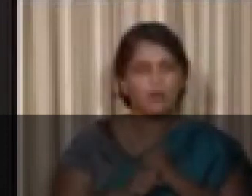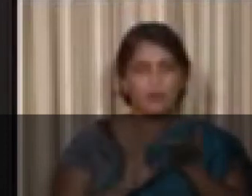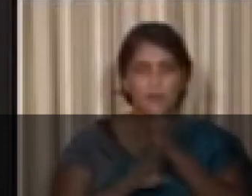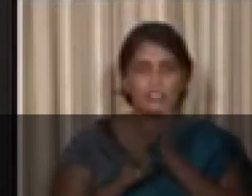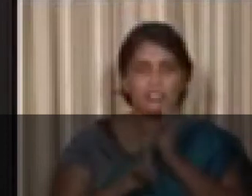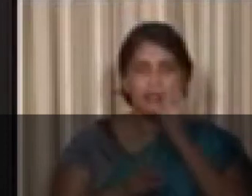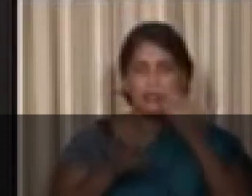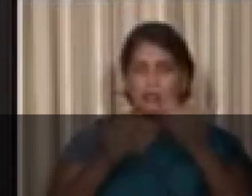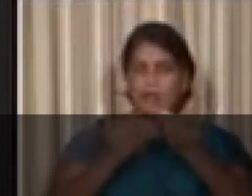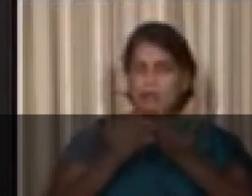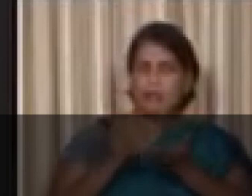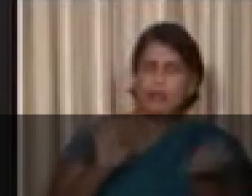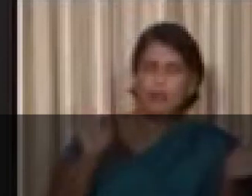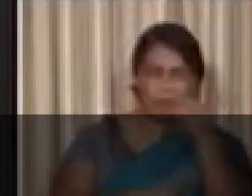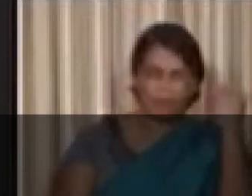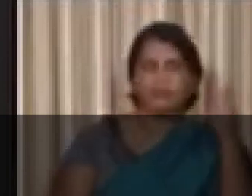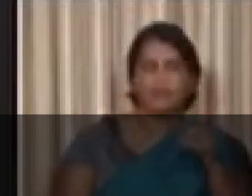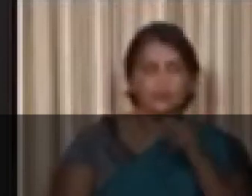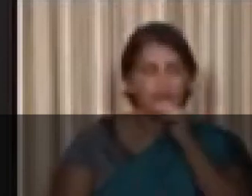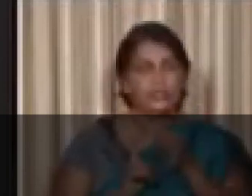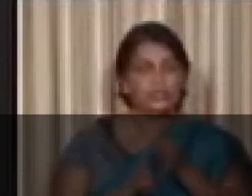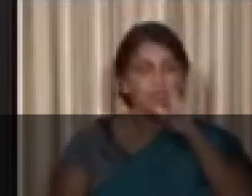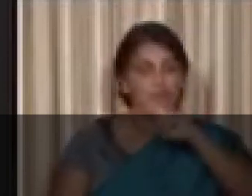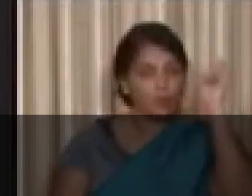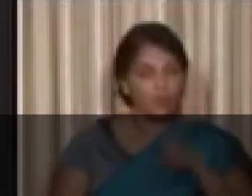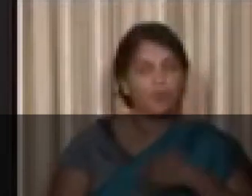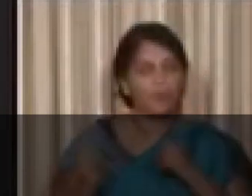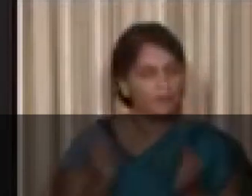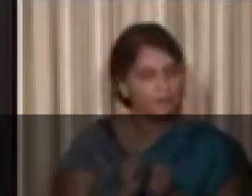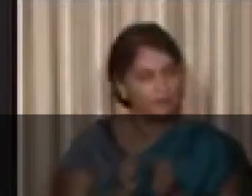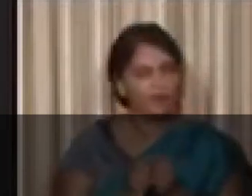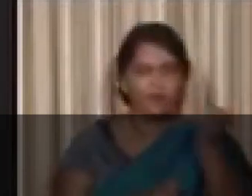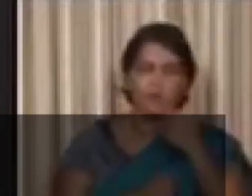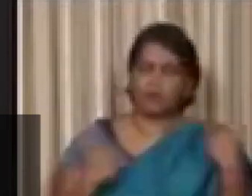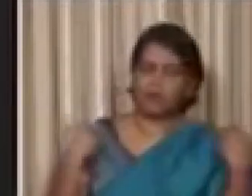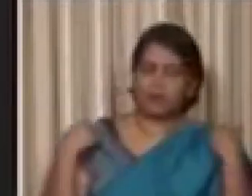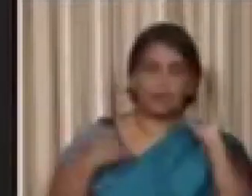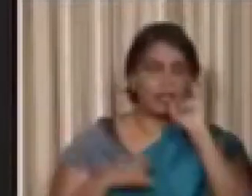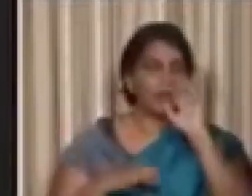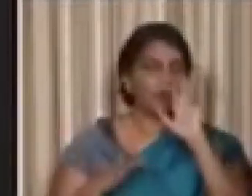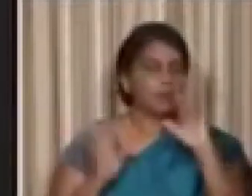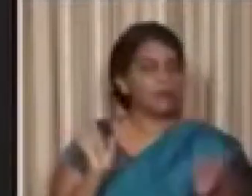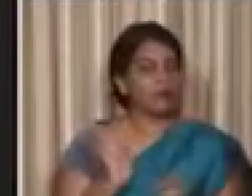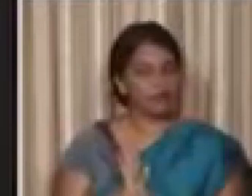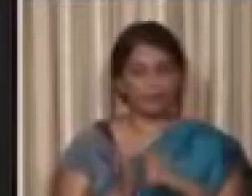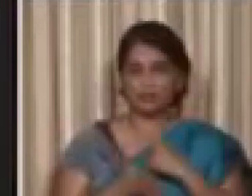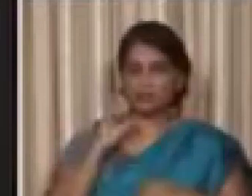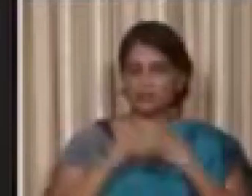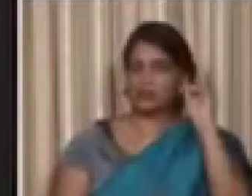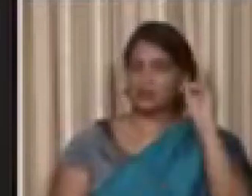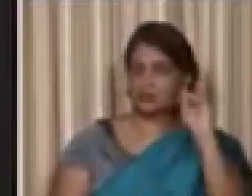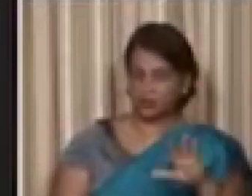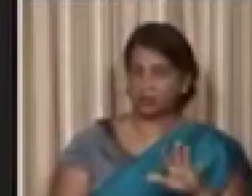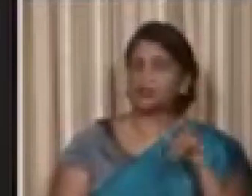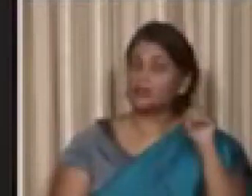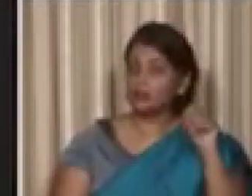කියලා. ඔව් යන්න උනා. එතුමා ජයග්‍රහණය කරවන්න අපිත් වැඩ කරා. කවුරුත් මහන්සියලා 69 ලක්ෂයක් ඡන්ද එතුමාට දුන්නා.